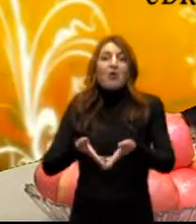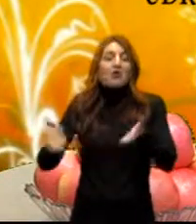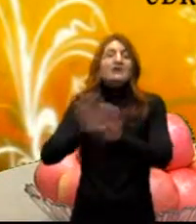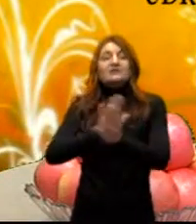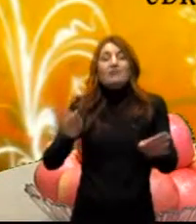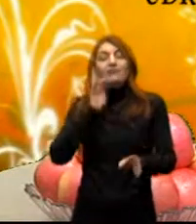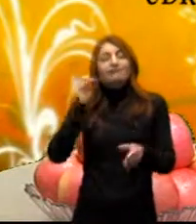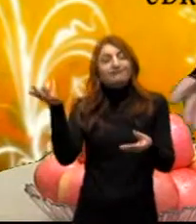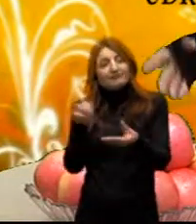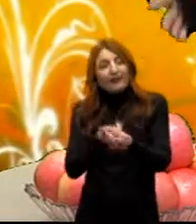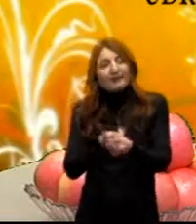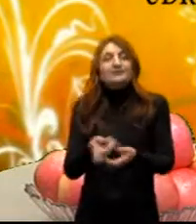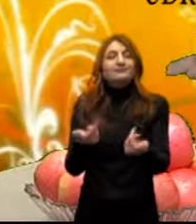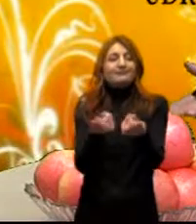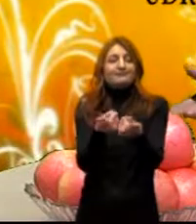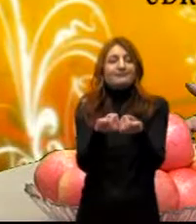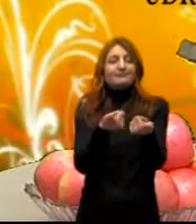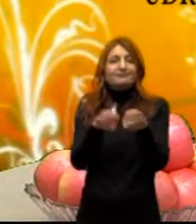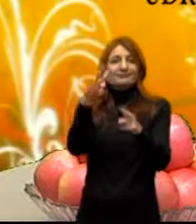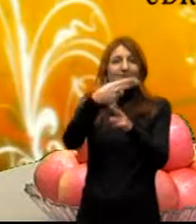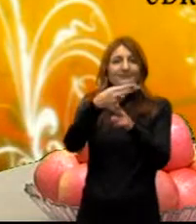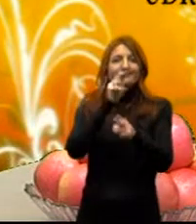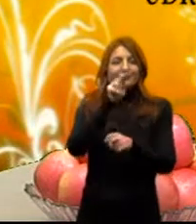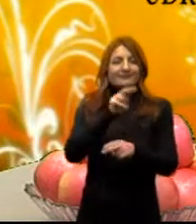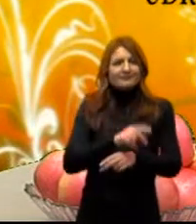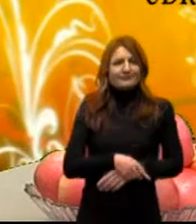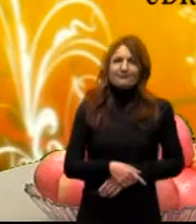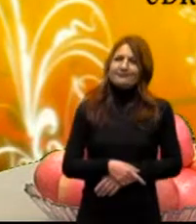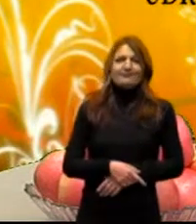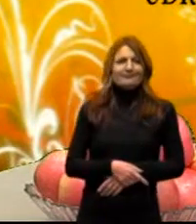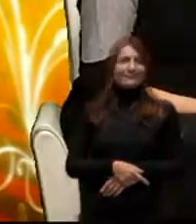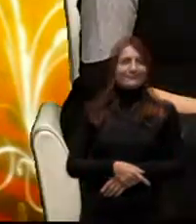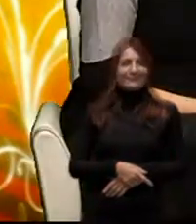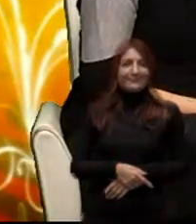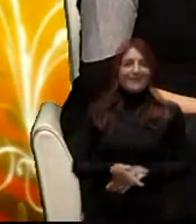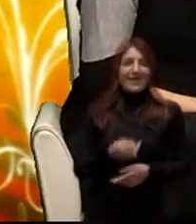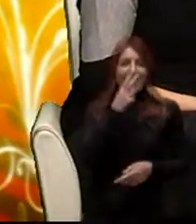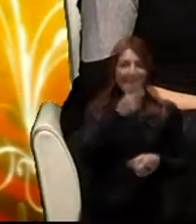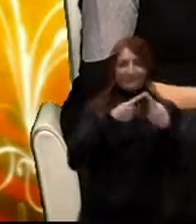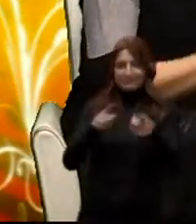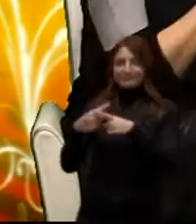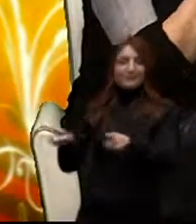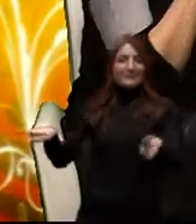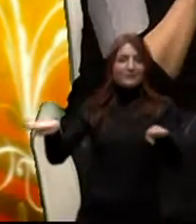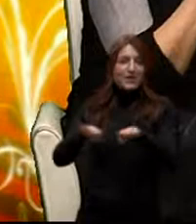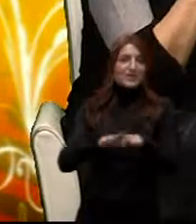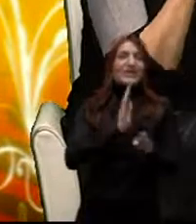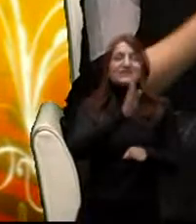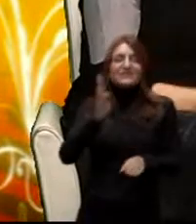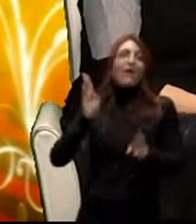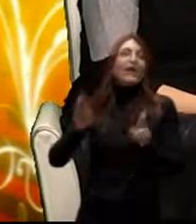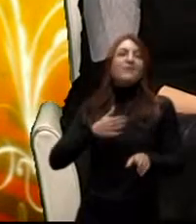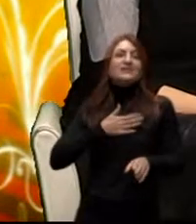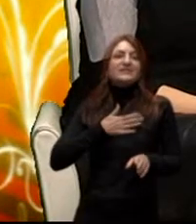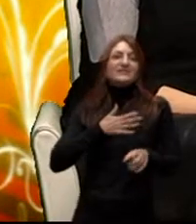lezi, okreći kanale. Ne bi to samo. Kako različito izgledamo, tako imamo i različite želje. Ne bih samo dodala da je to